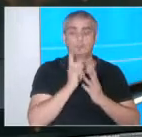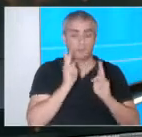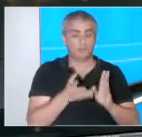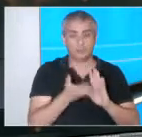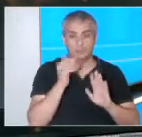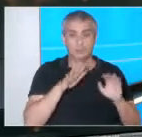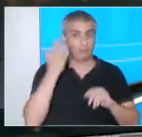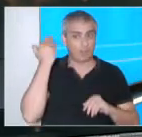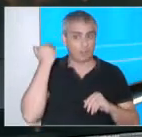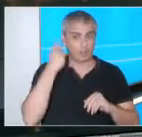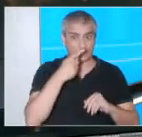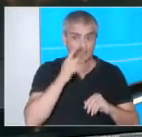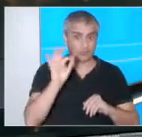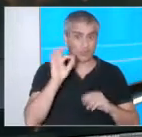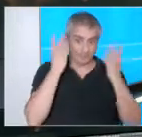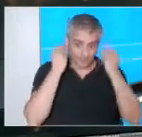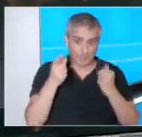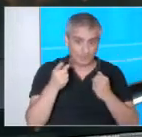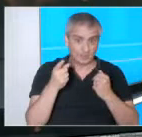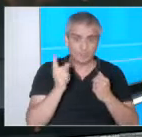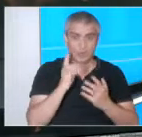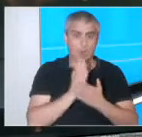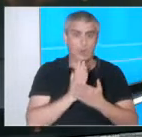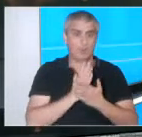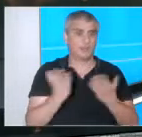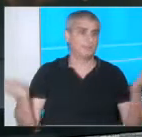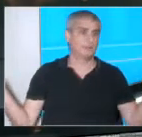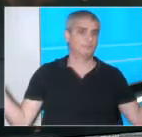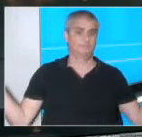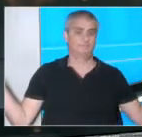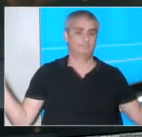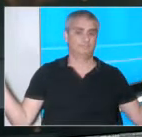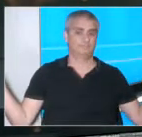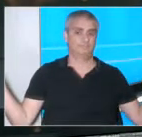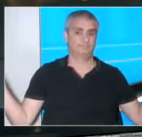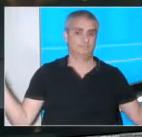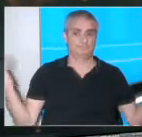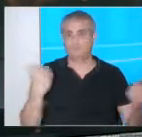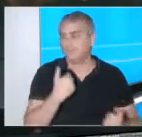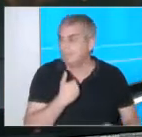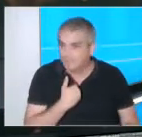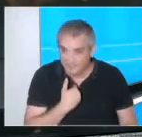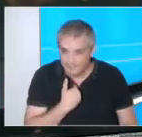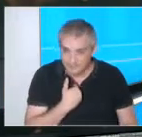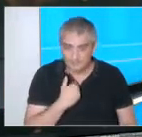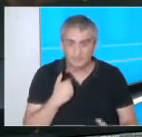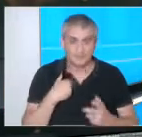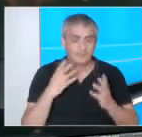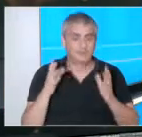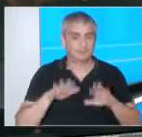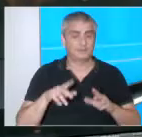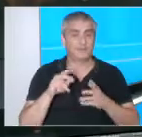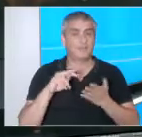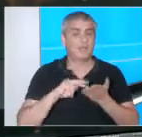הממשלה הקודמת שלכם החרדים לא הכינה. אני אף פעם לא ישבתי באגף התכנון, לא במשרד